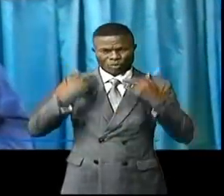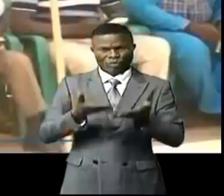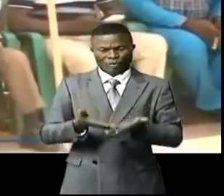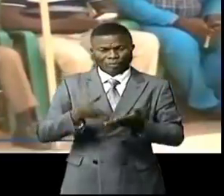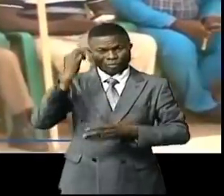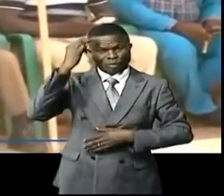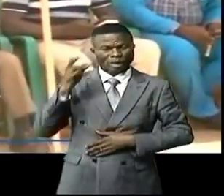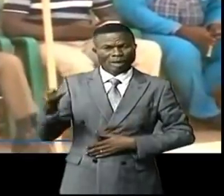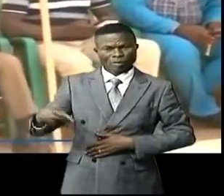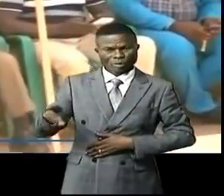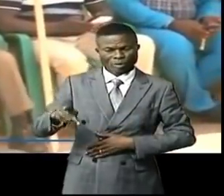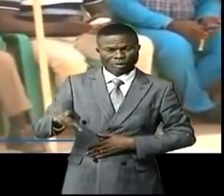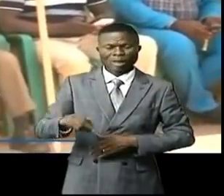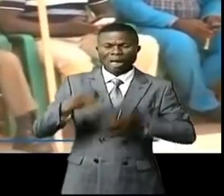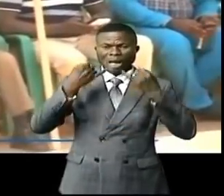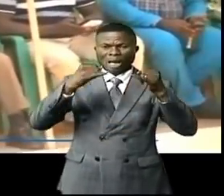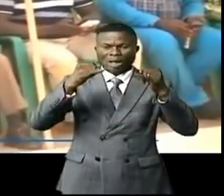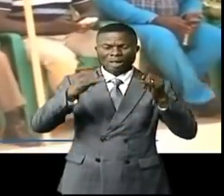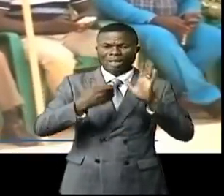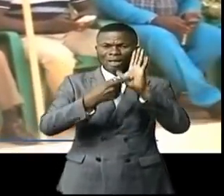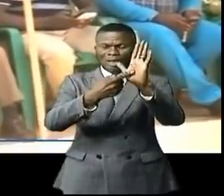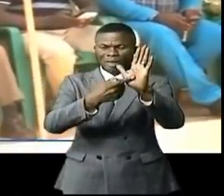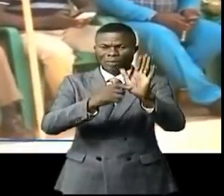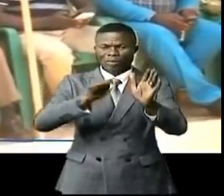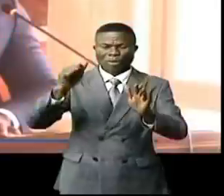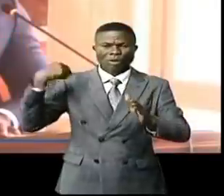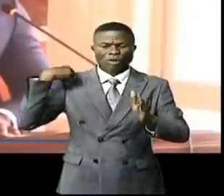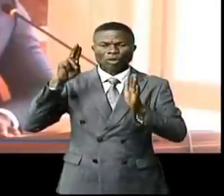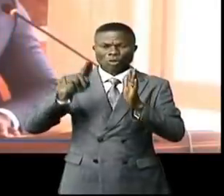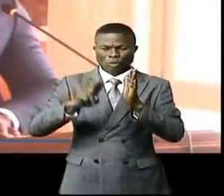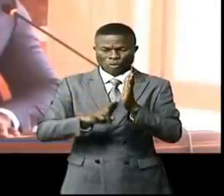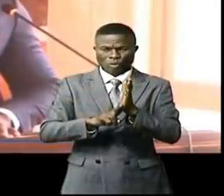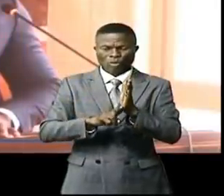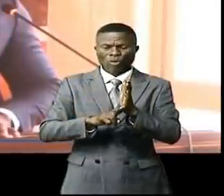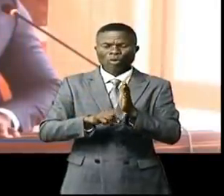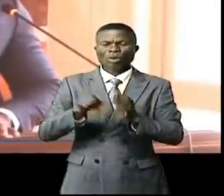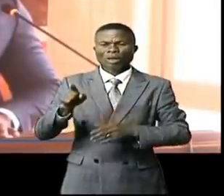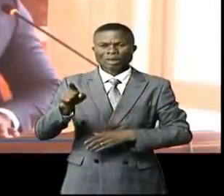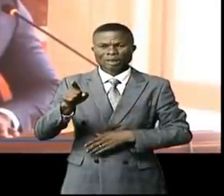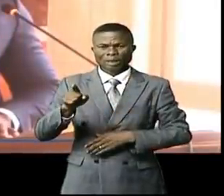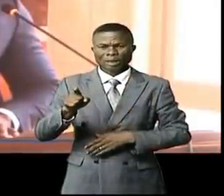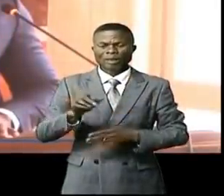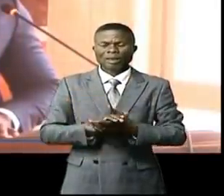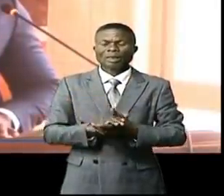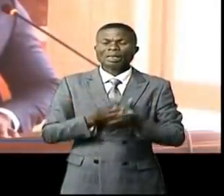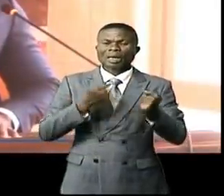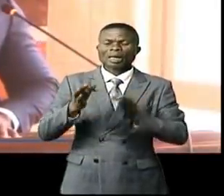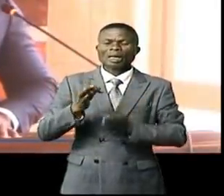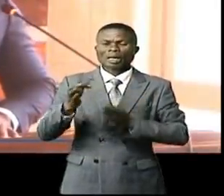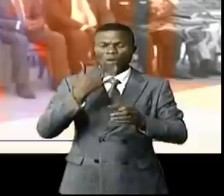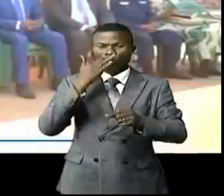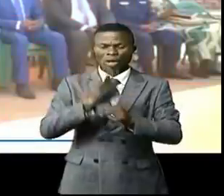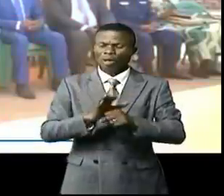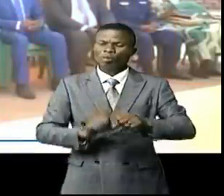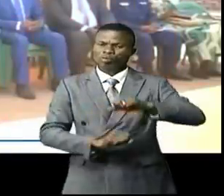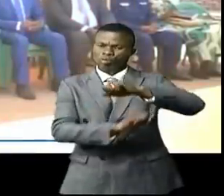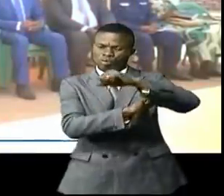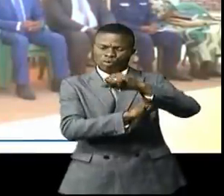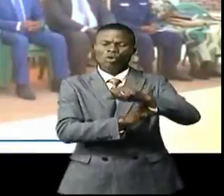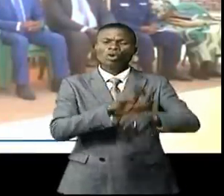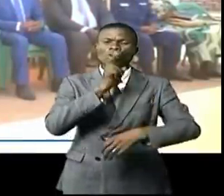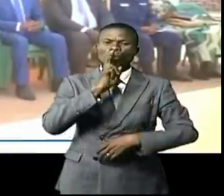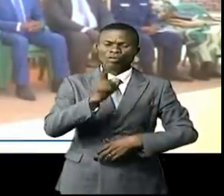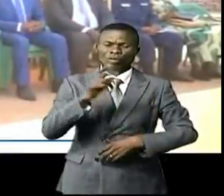ministre provincial de médias et représentant personnel du gouverneur Christophe Bassien Nanga à la dite cérémonie, promet un accompagnement substantiel